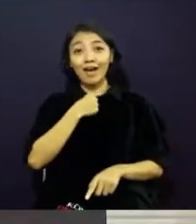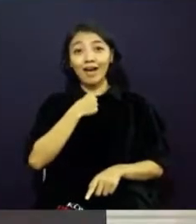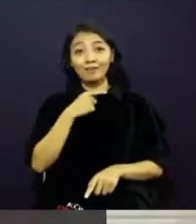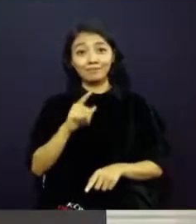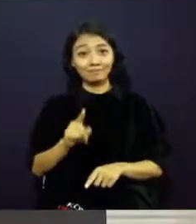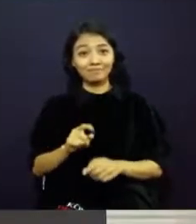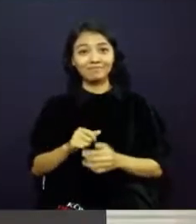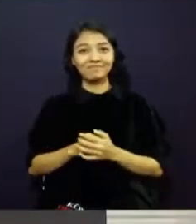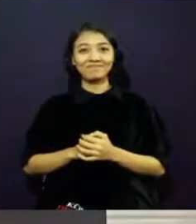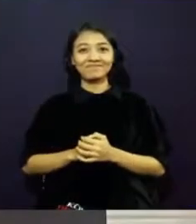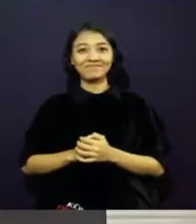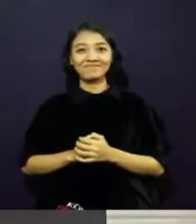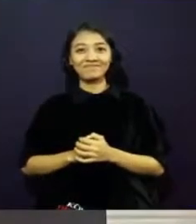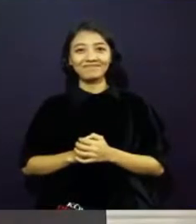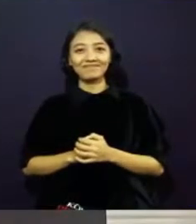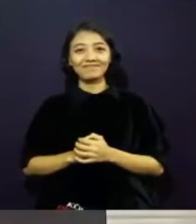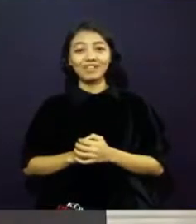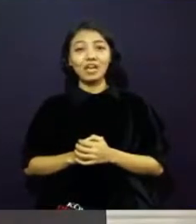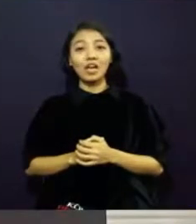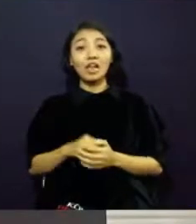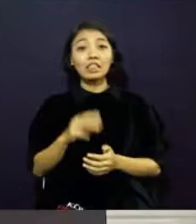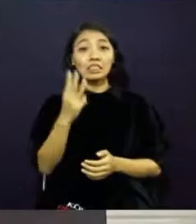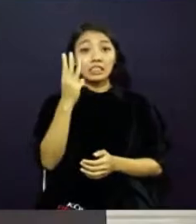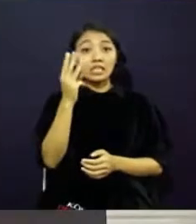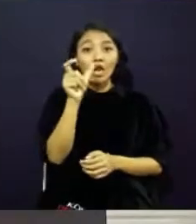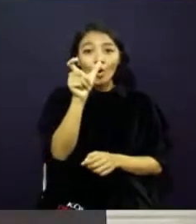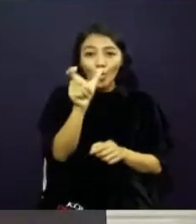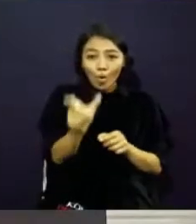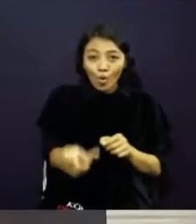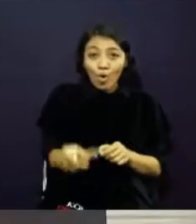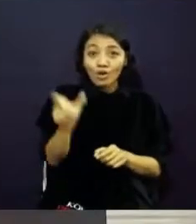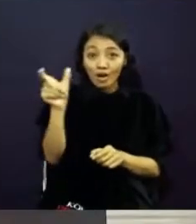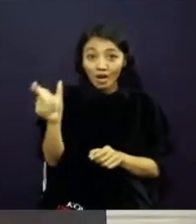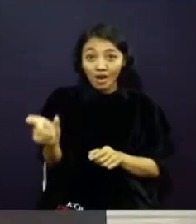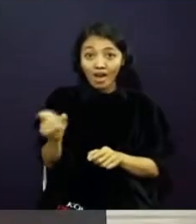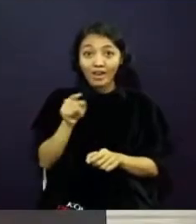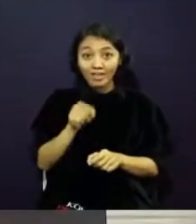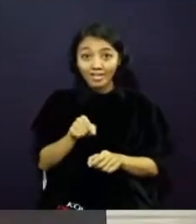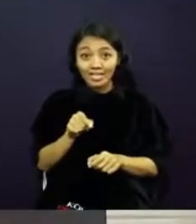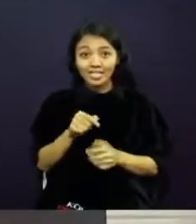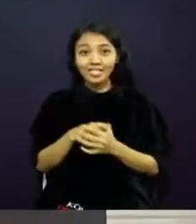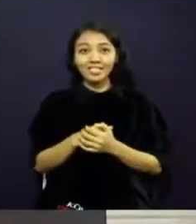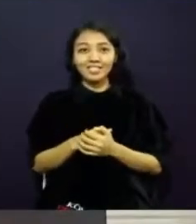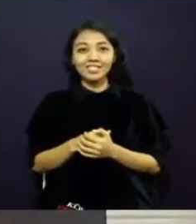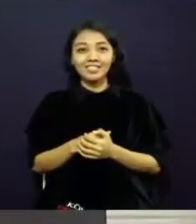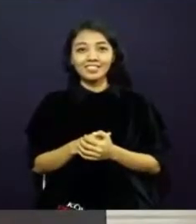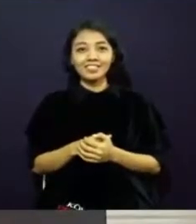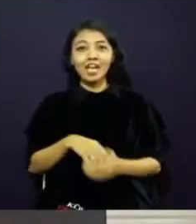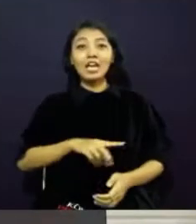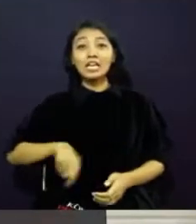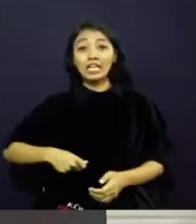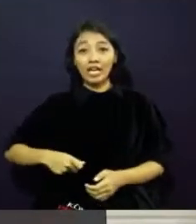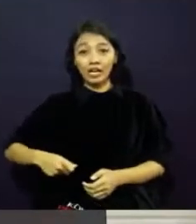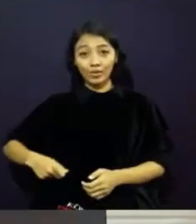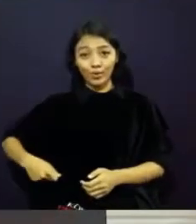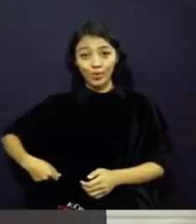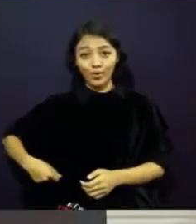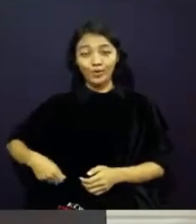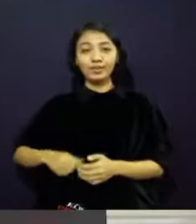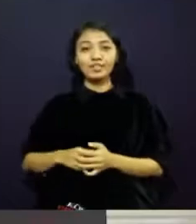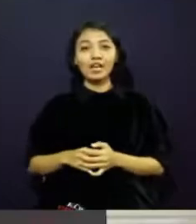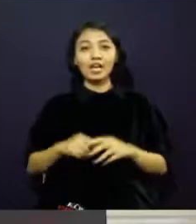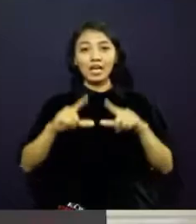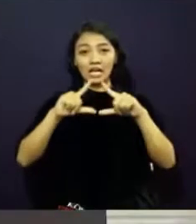orang-orang ini pada hari ini jumlahnya juga tiga orang ada di account